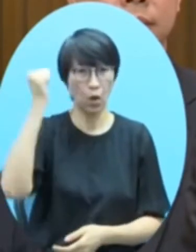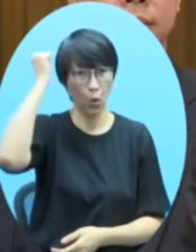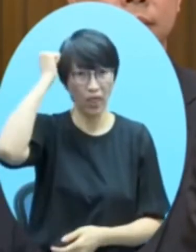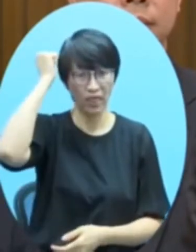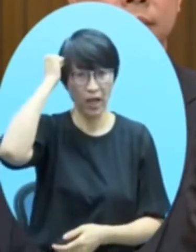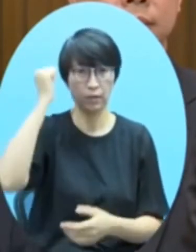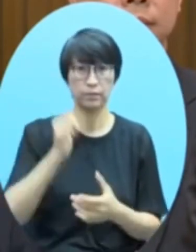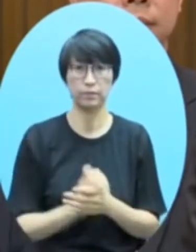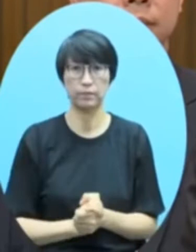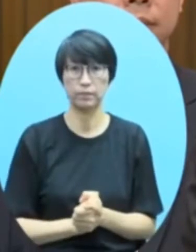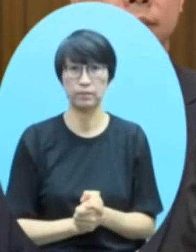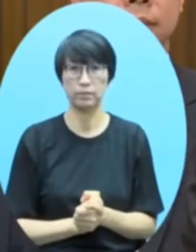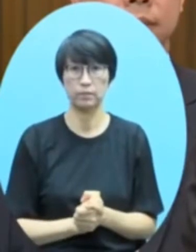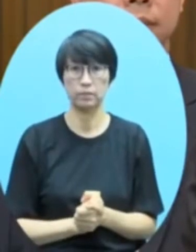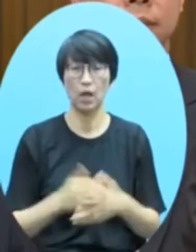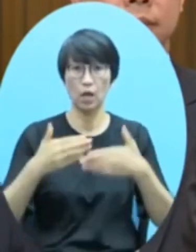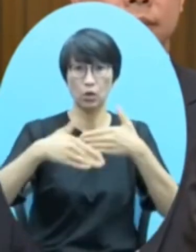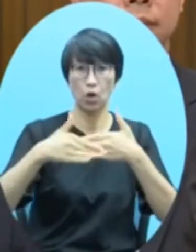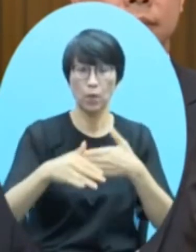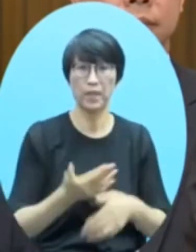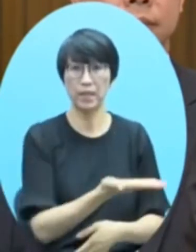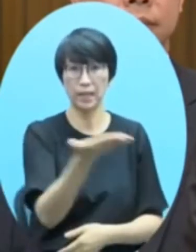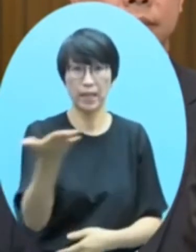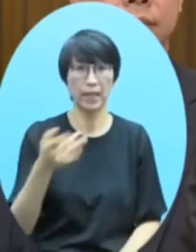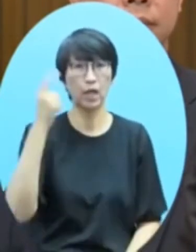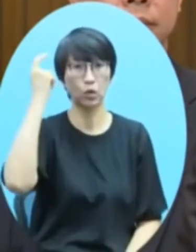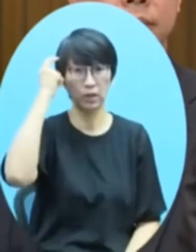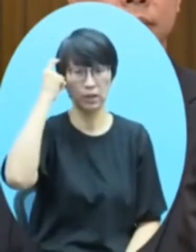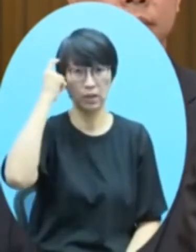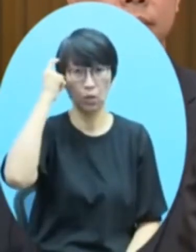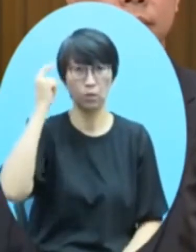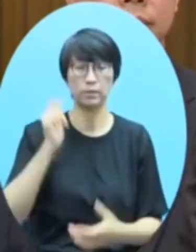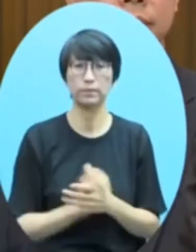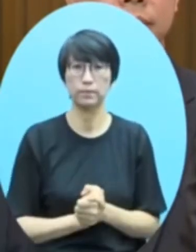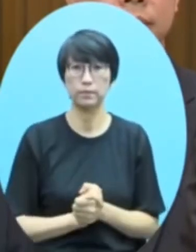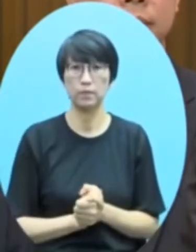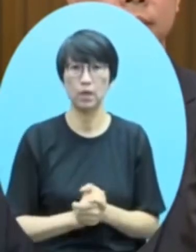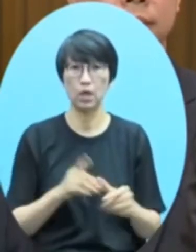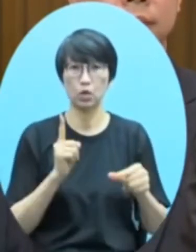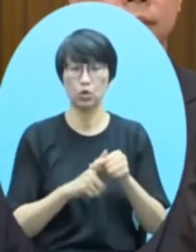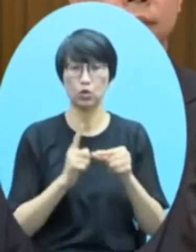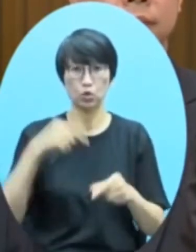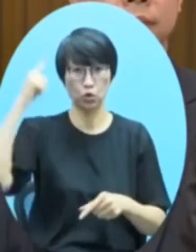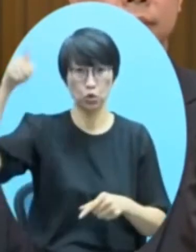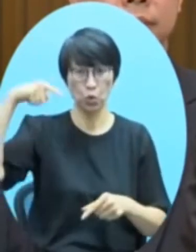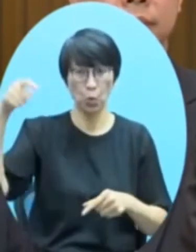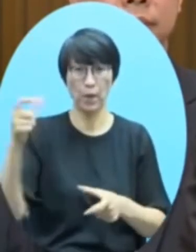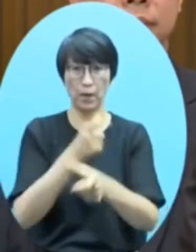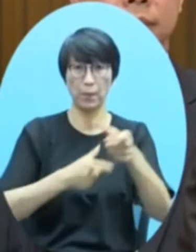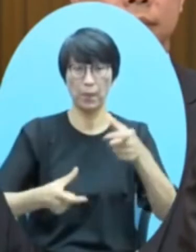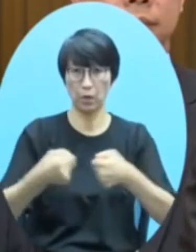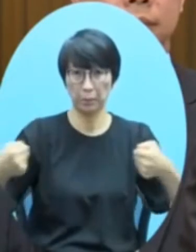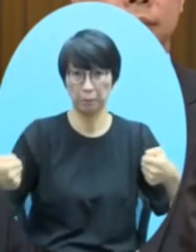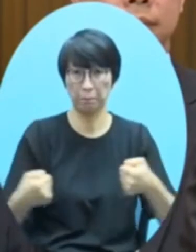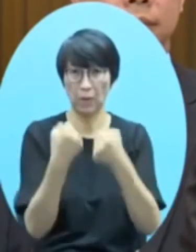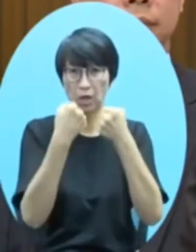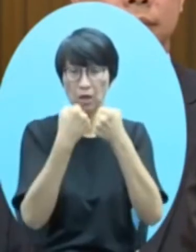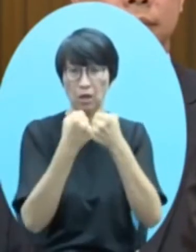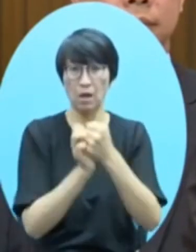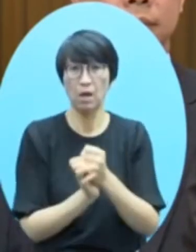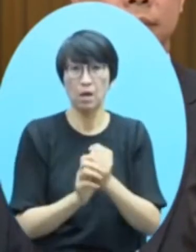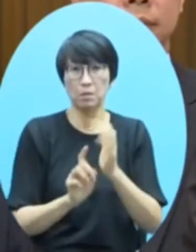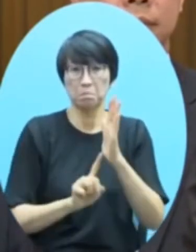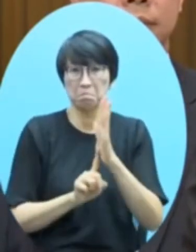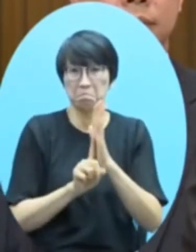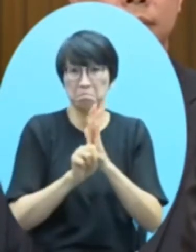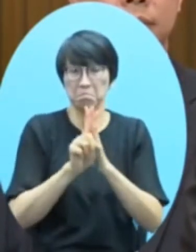困難。對外，正如大家所知，中美貿易摩擦不斷升溫，帶來